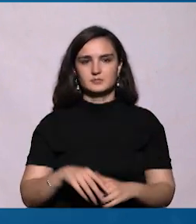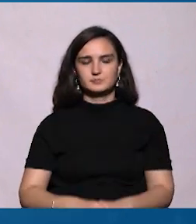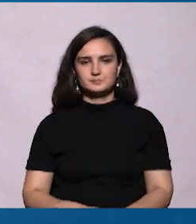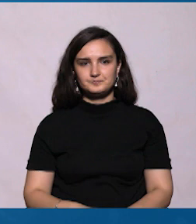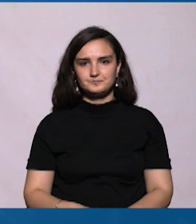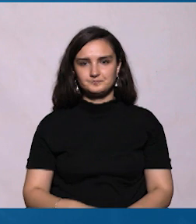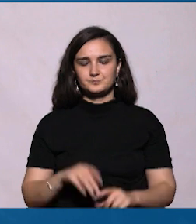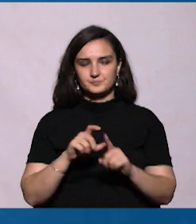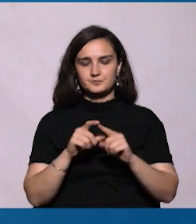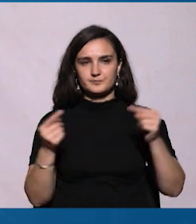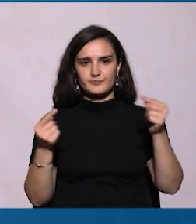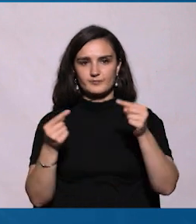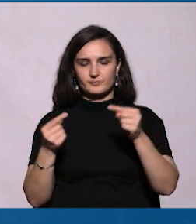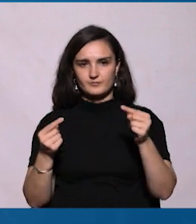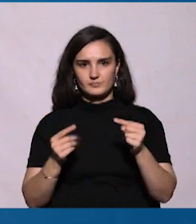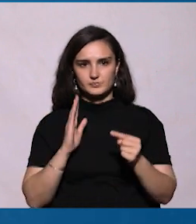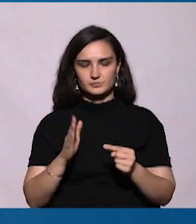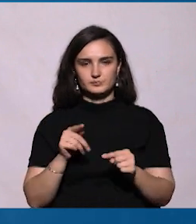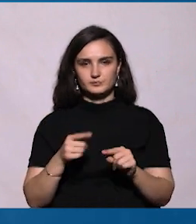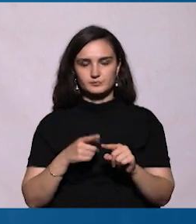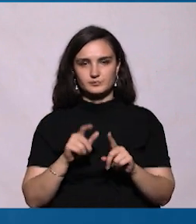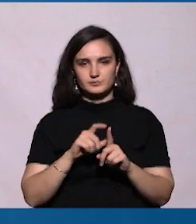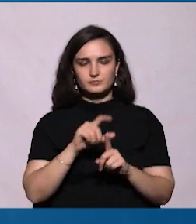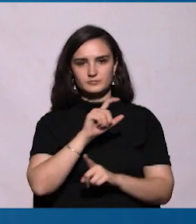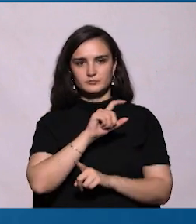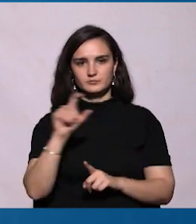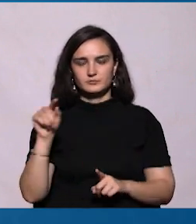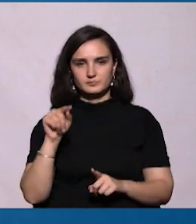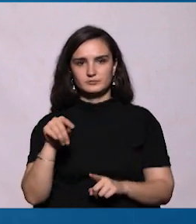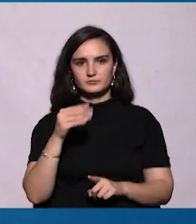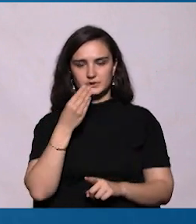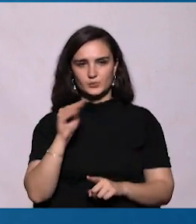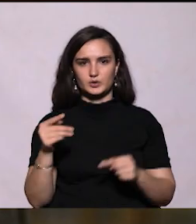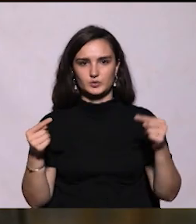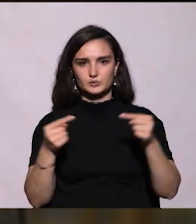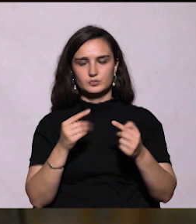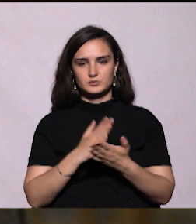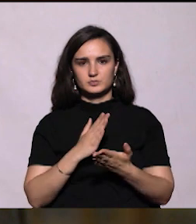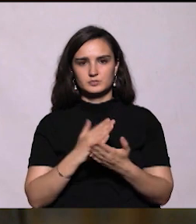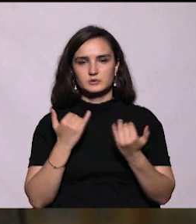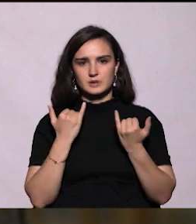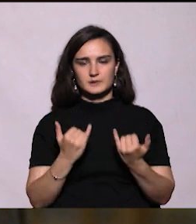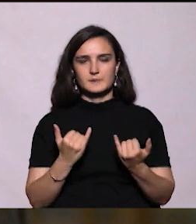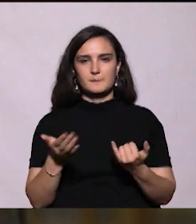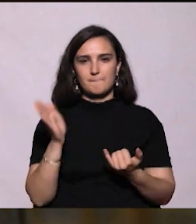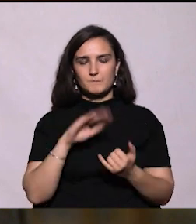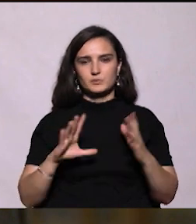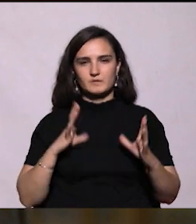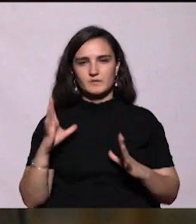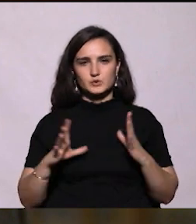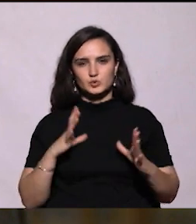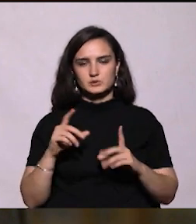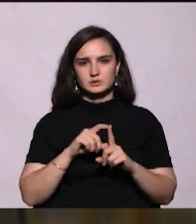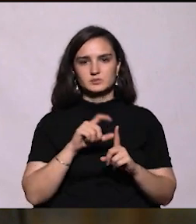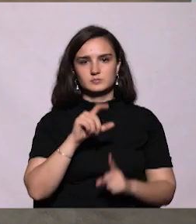will match the comparative or superlative with the sentence that they best fit. ახლა კი მოდით ვივარჯიშოთ